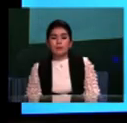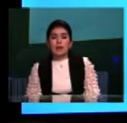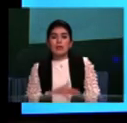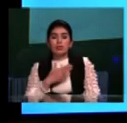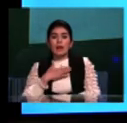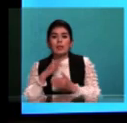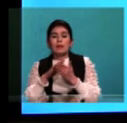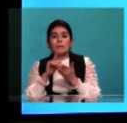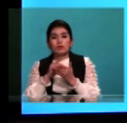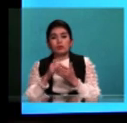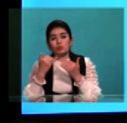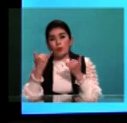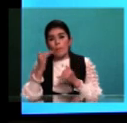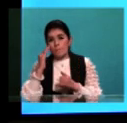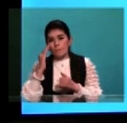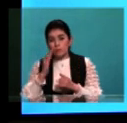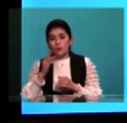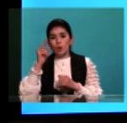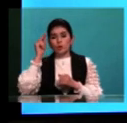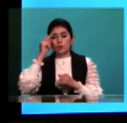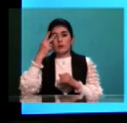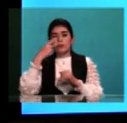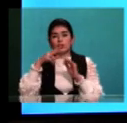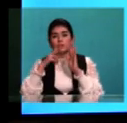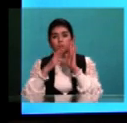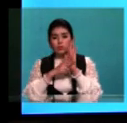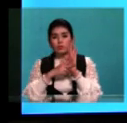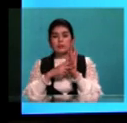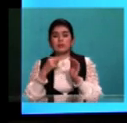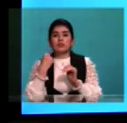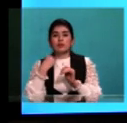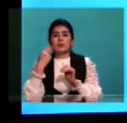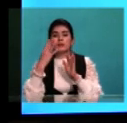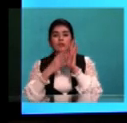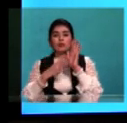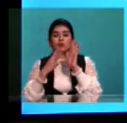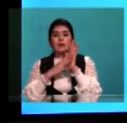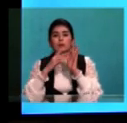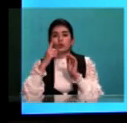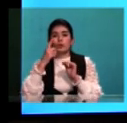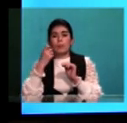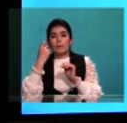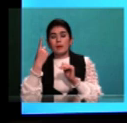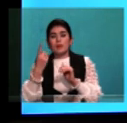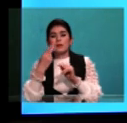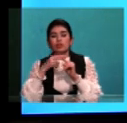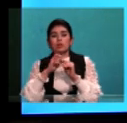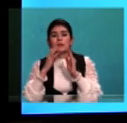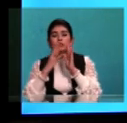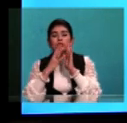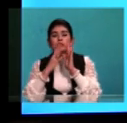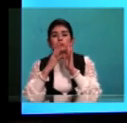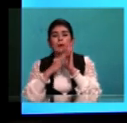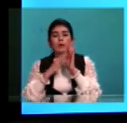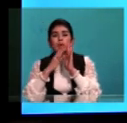Нашим домашним заданием сегодня будет урок 28, страница его 99 по 101. И домашним